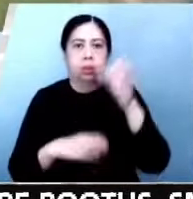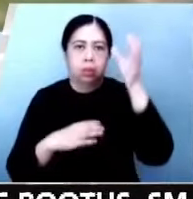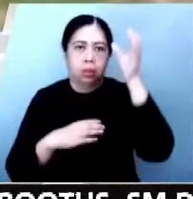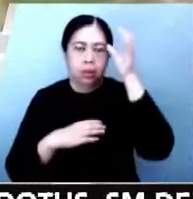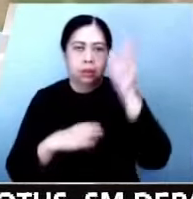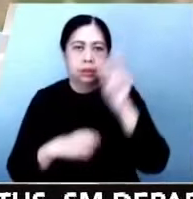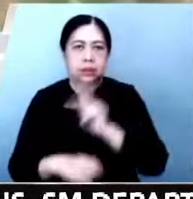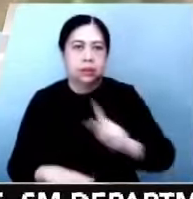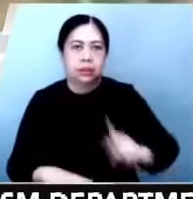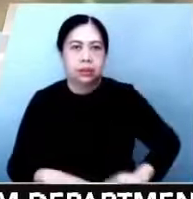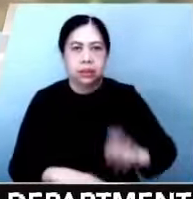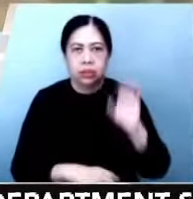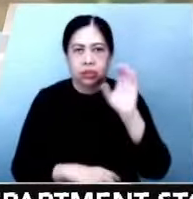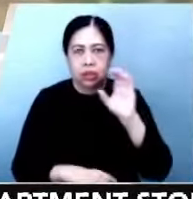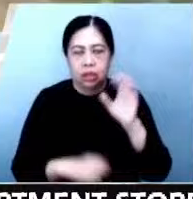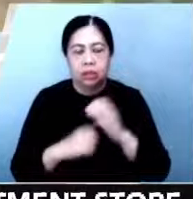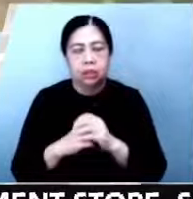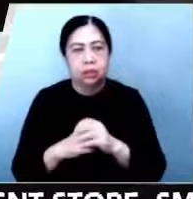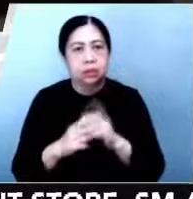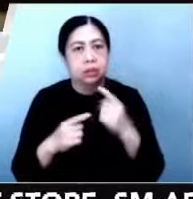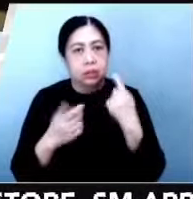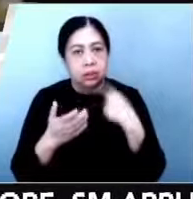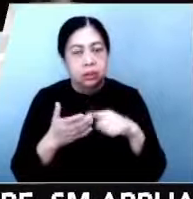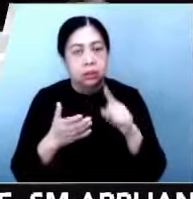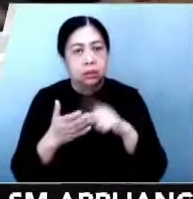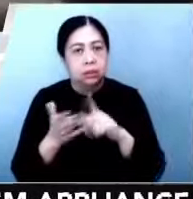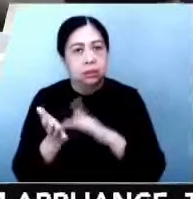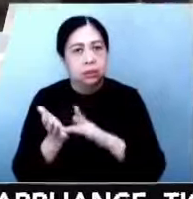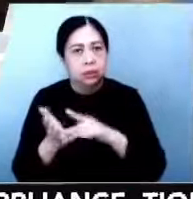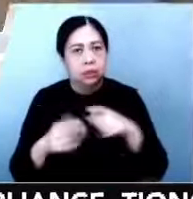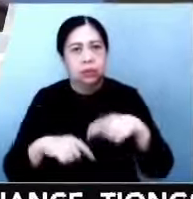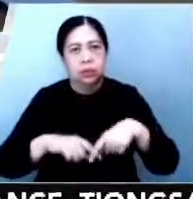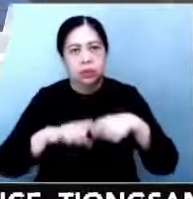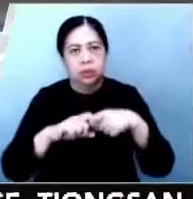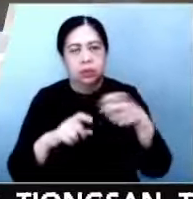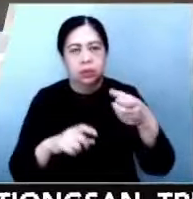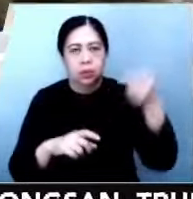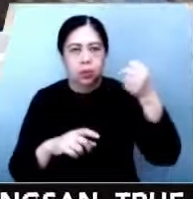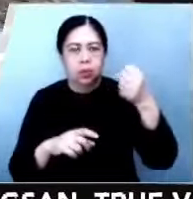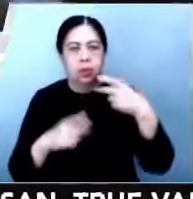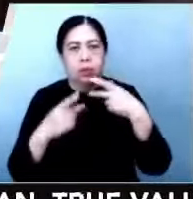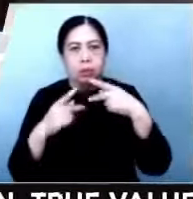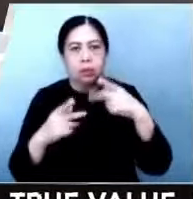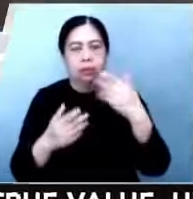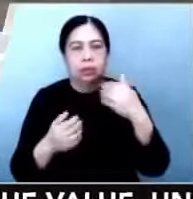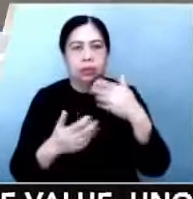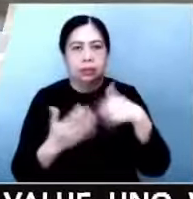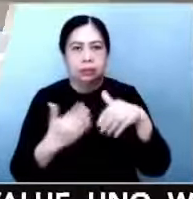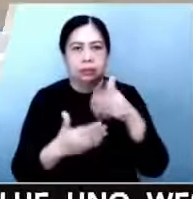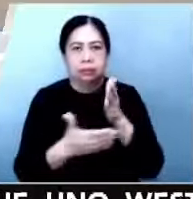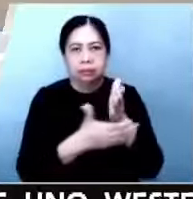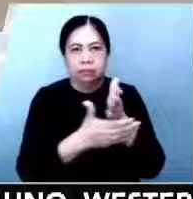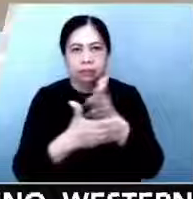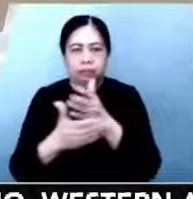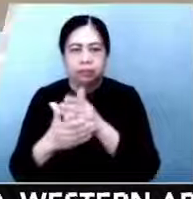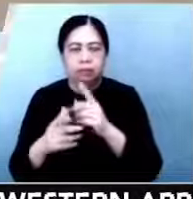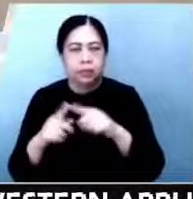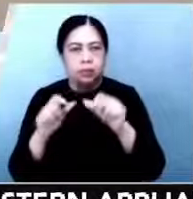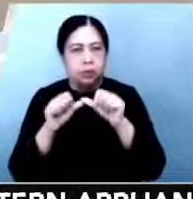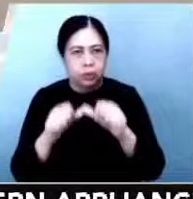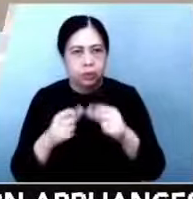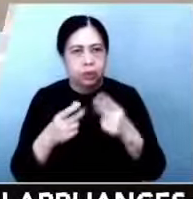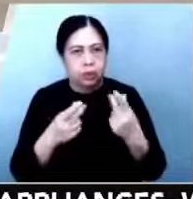Charles. Habang sumasailalim sa gamutan, suspendido muna ang kanyang public engagements. Pero patuloy ang state business at